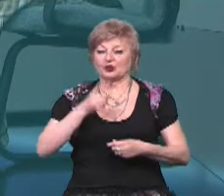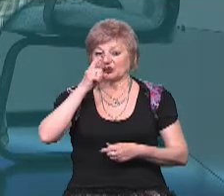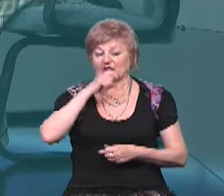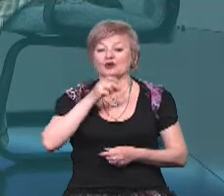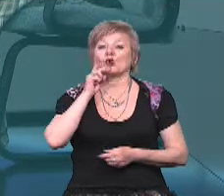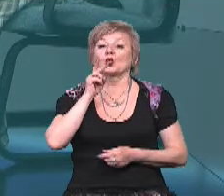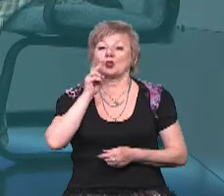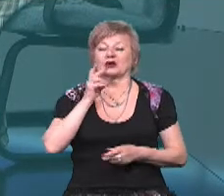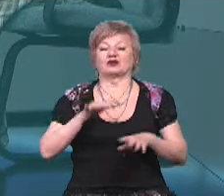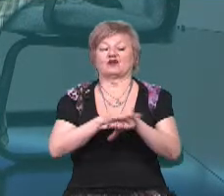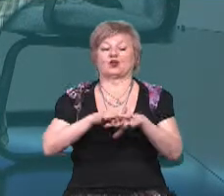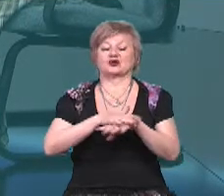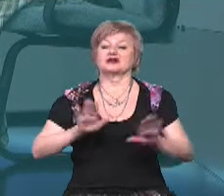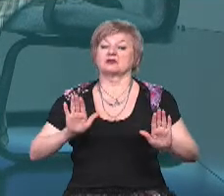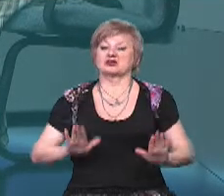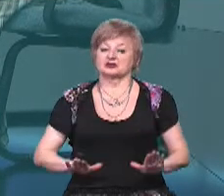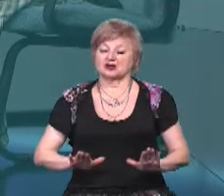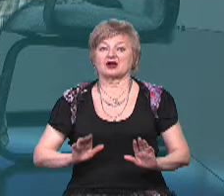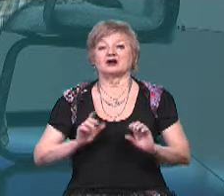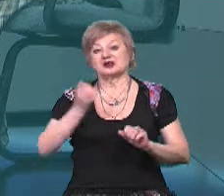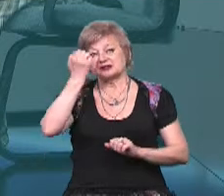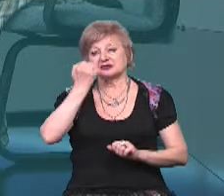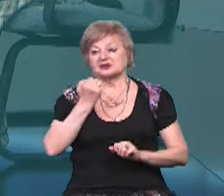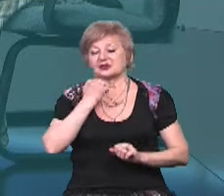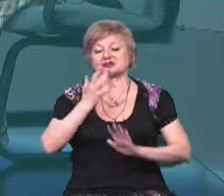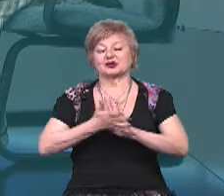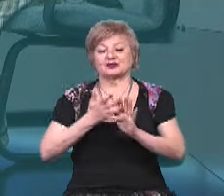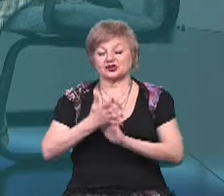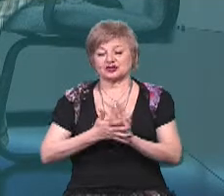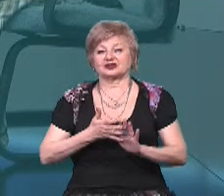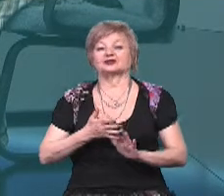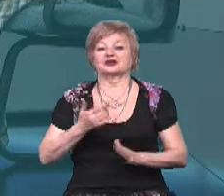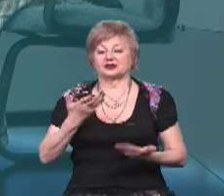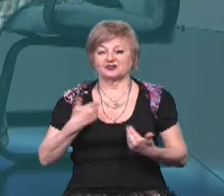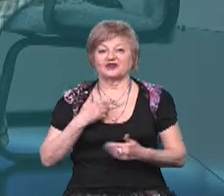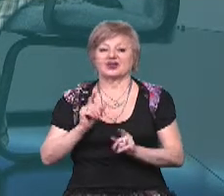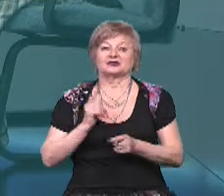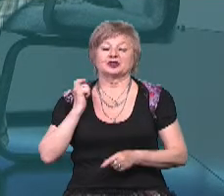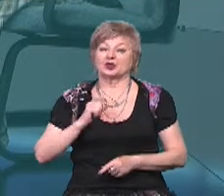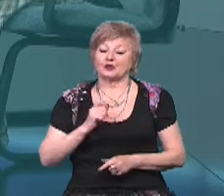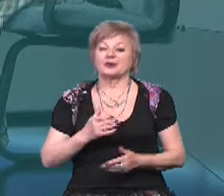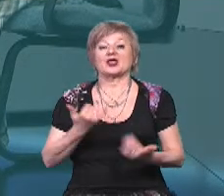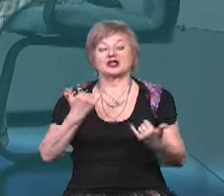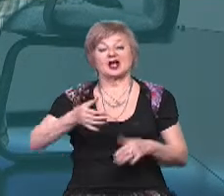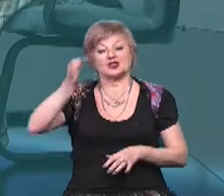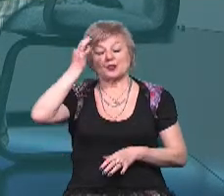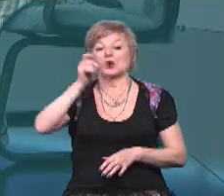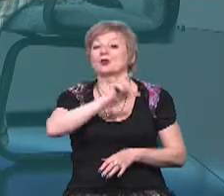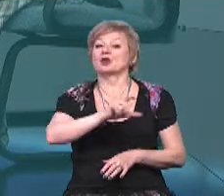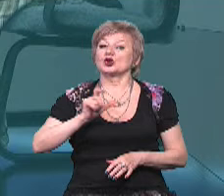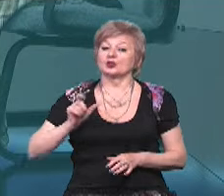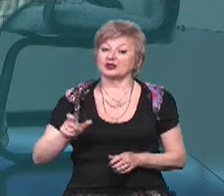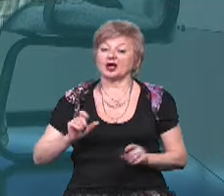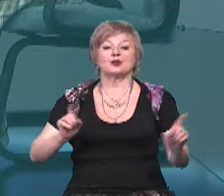пасивного коріння у публічних місцях. Дякуємо за жестову мову пані Галині Воротніковій. А я нагадаю нашим